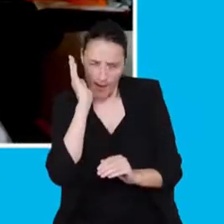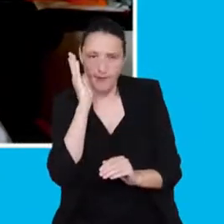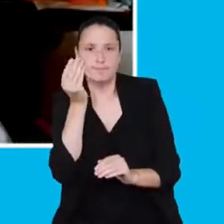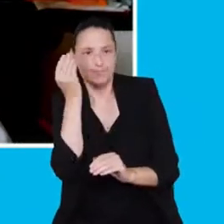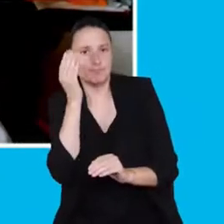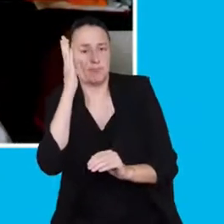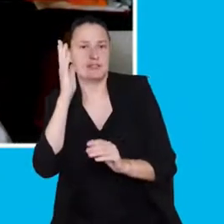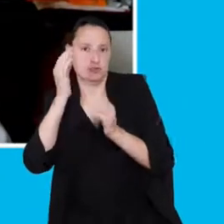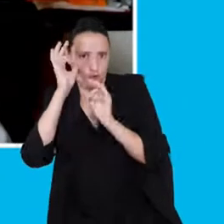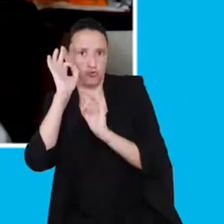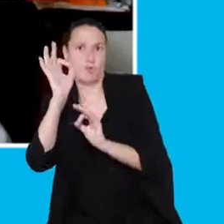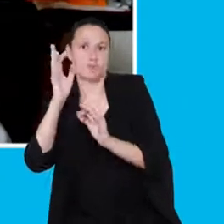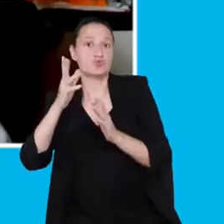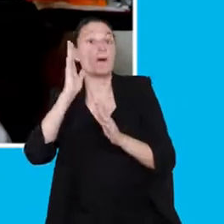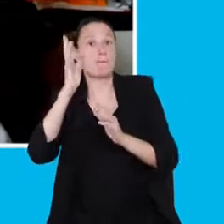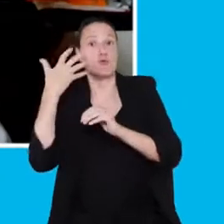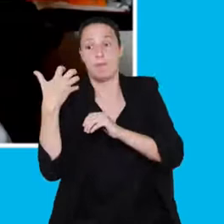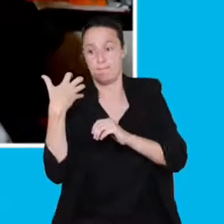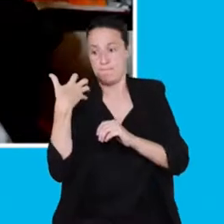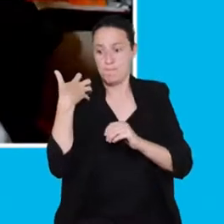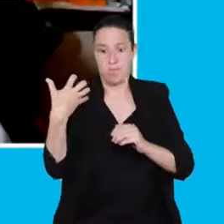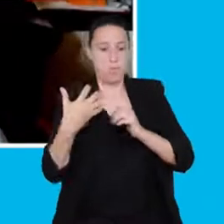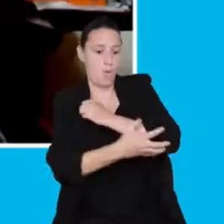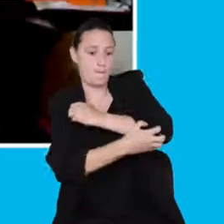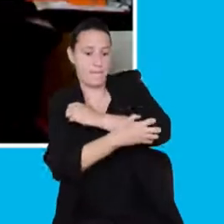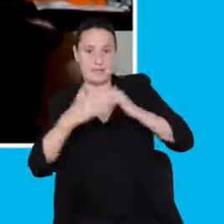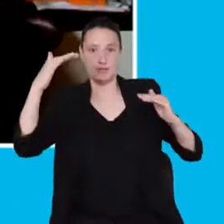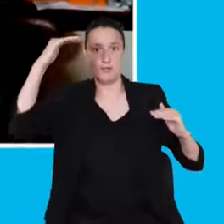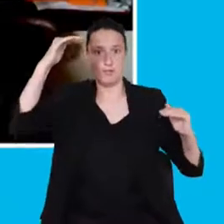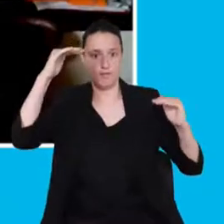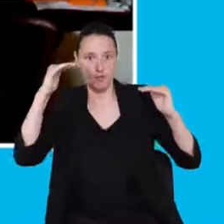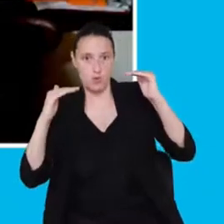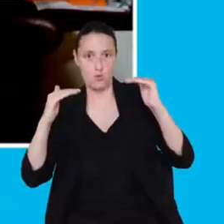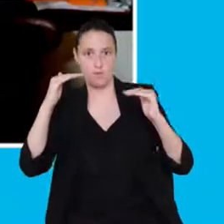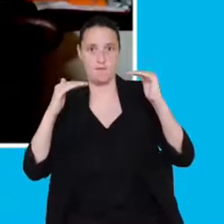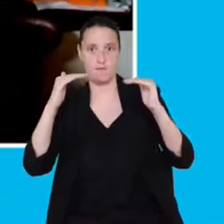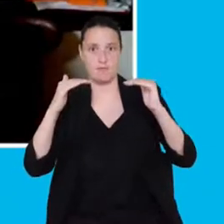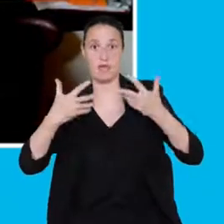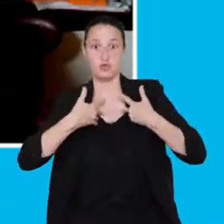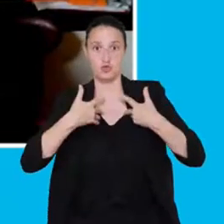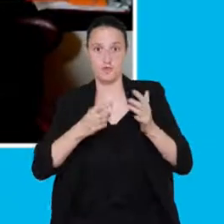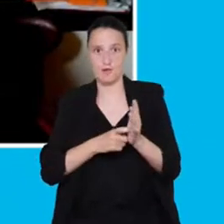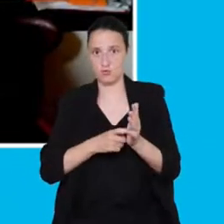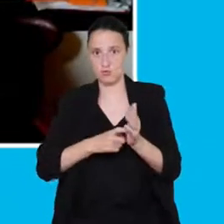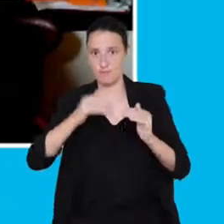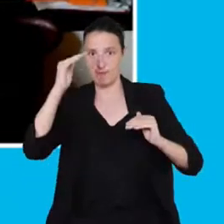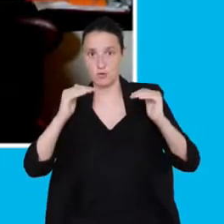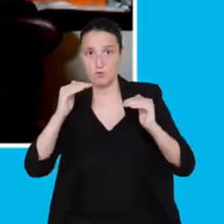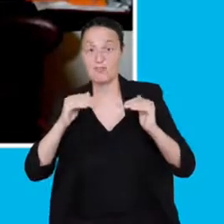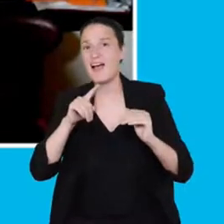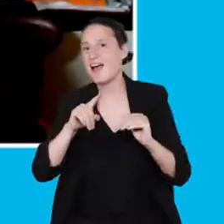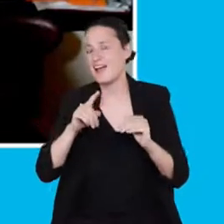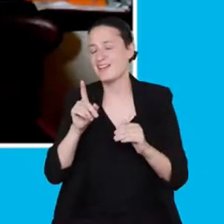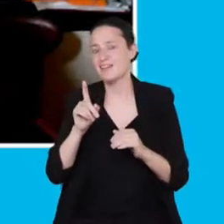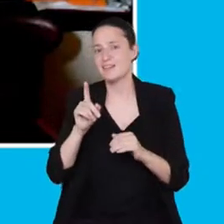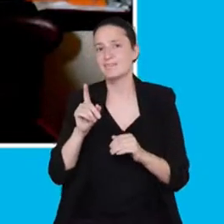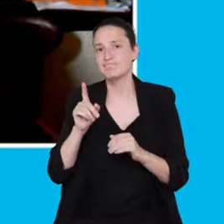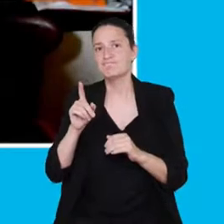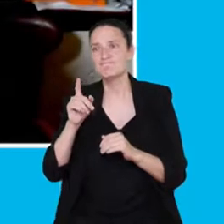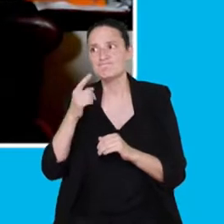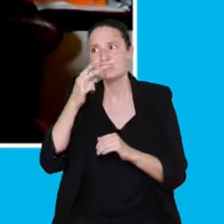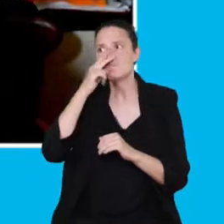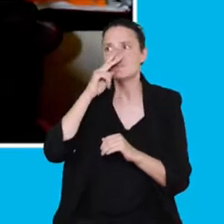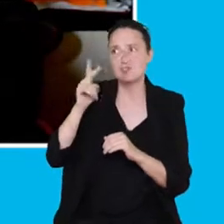słowa znaczeniu, poprawią się warunki życia i tak dalej. Ale oni nie mieli wątpliwości, że to,